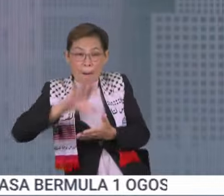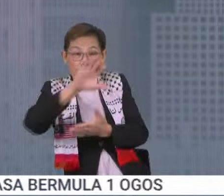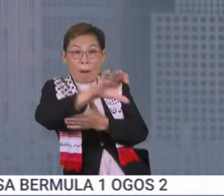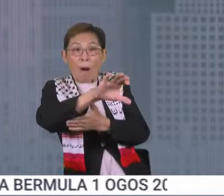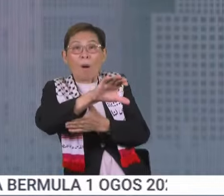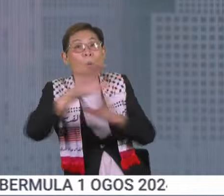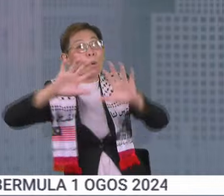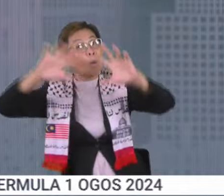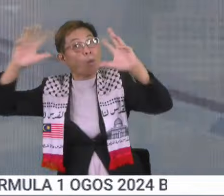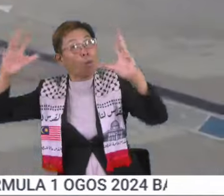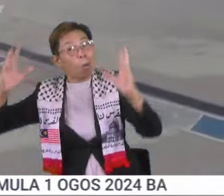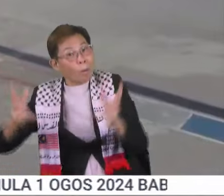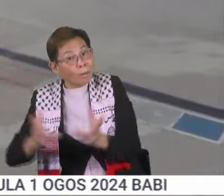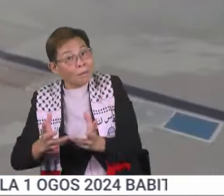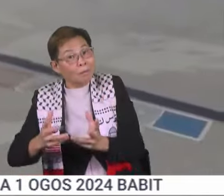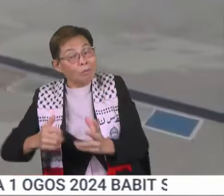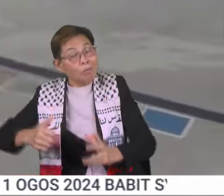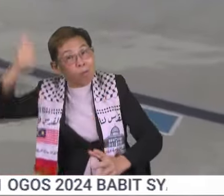dunia.